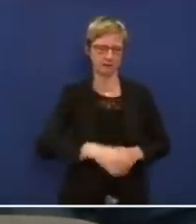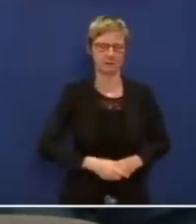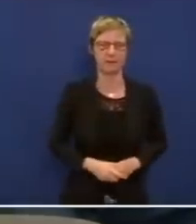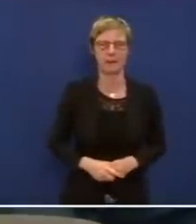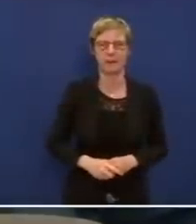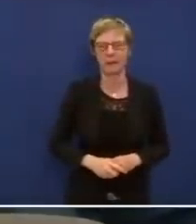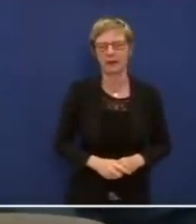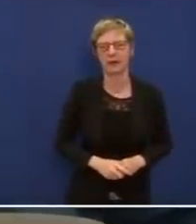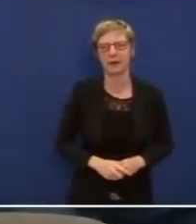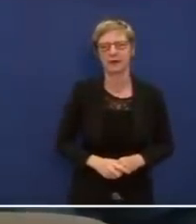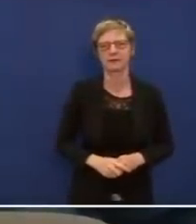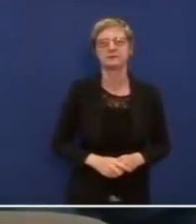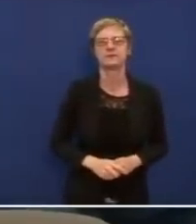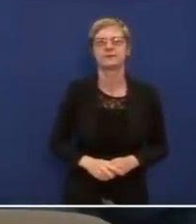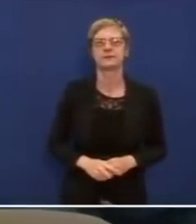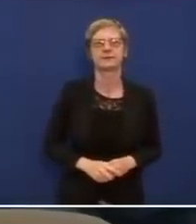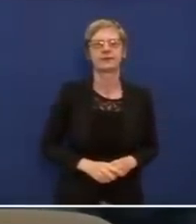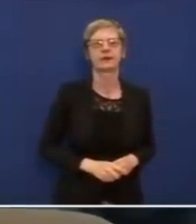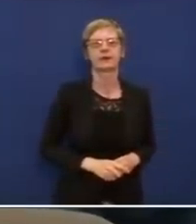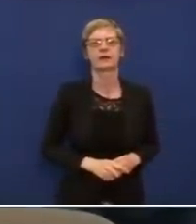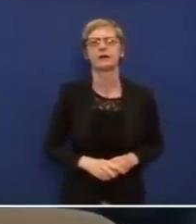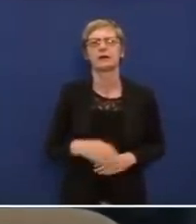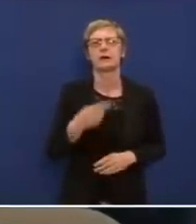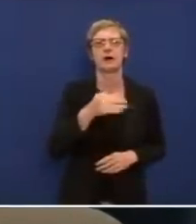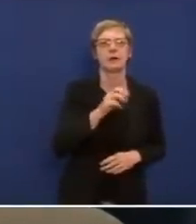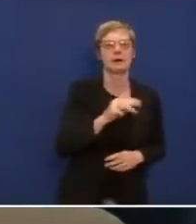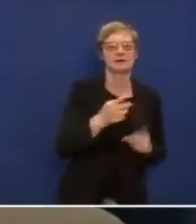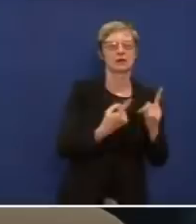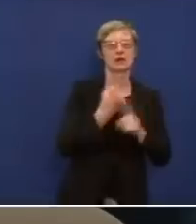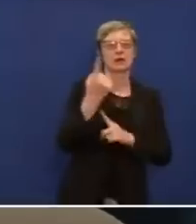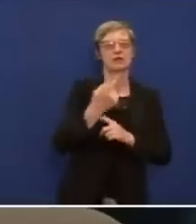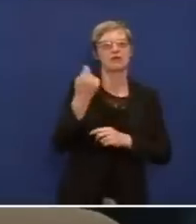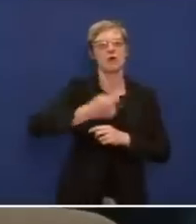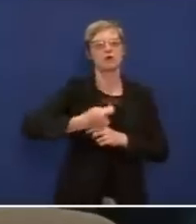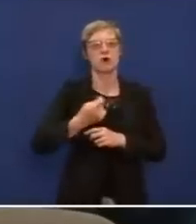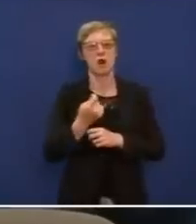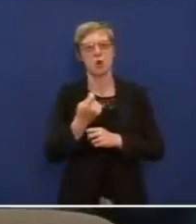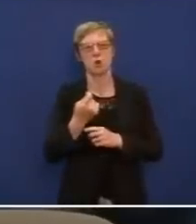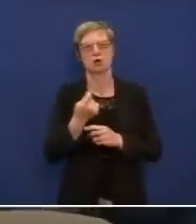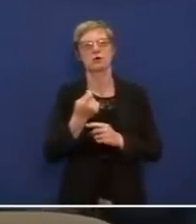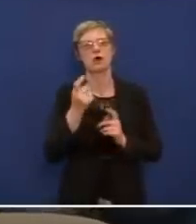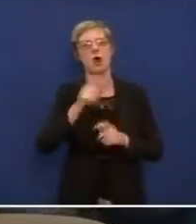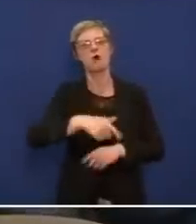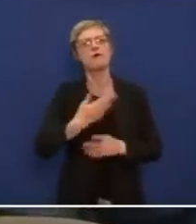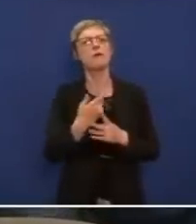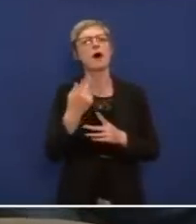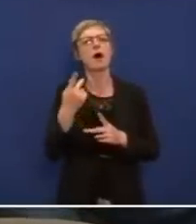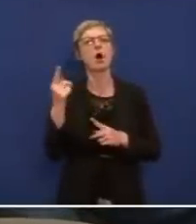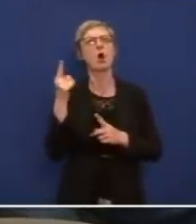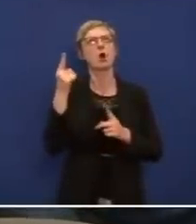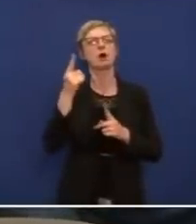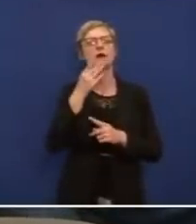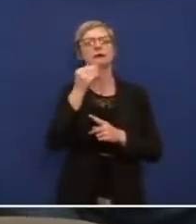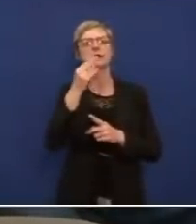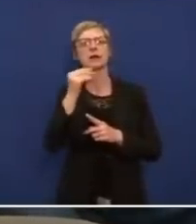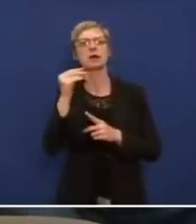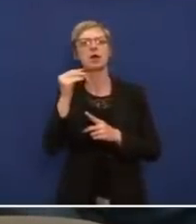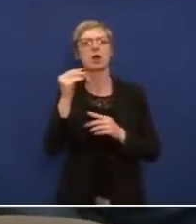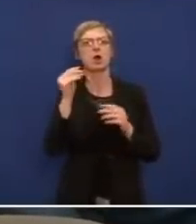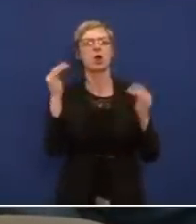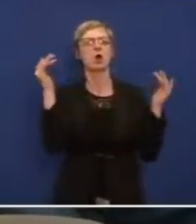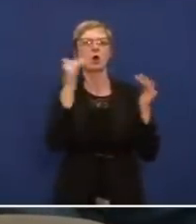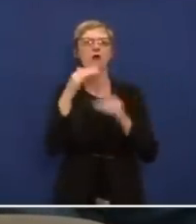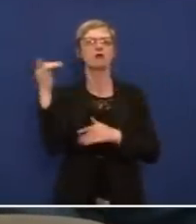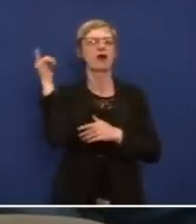Also zu der Verurteilung des Terrors der Hamas und der Raketen würde ich gerne wissen, wie Sie denn die Luftangriffe der Israelis auf